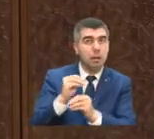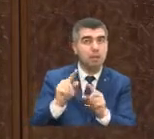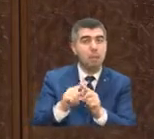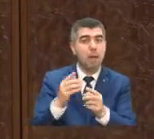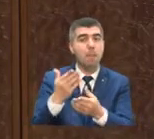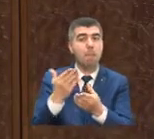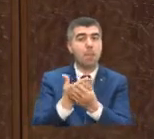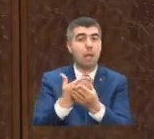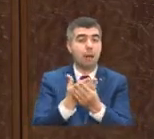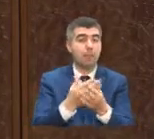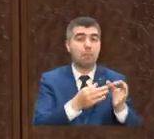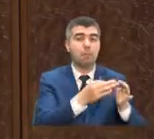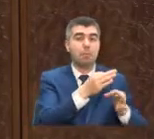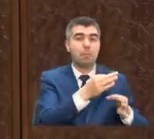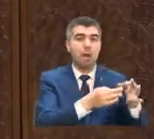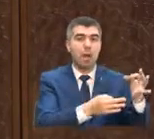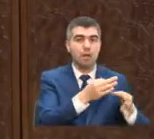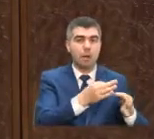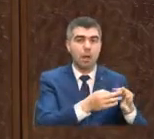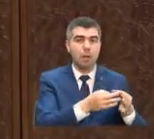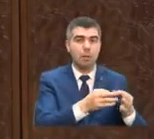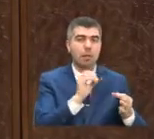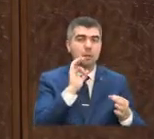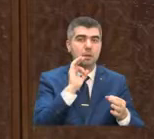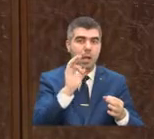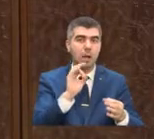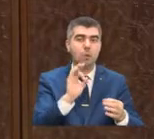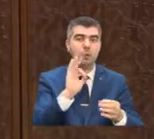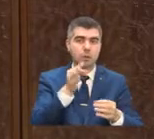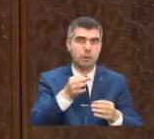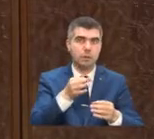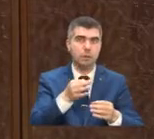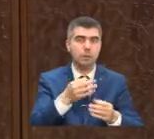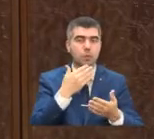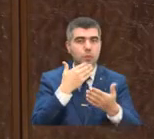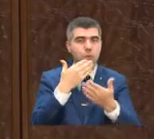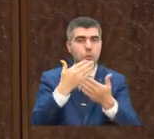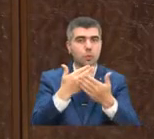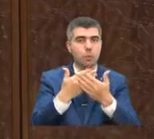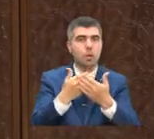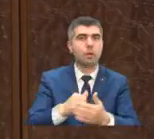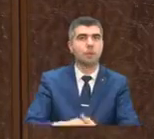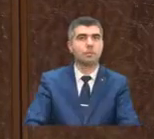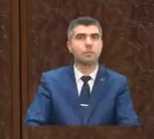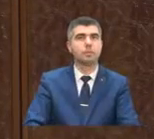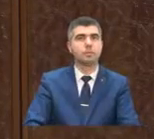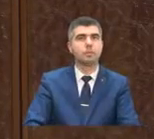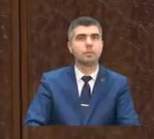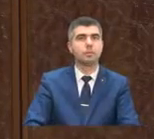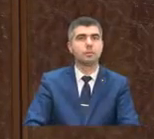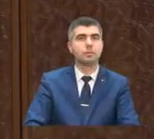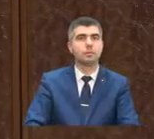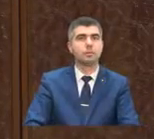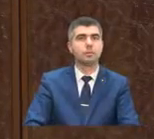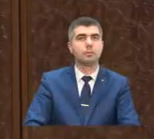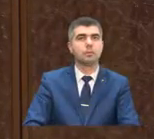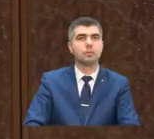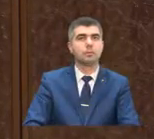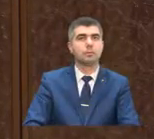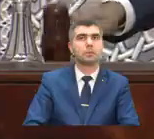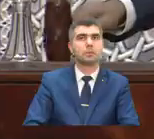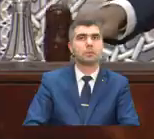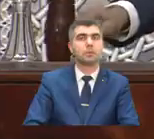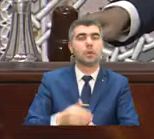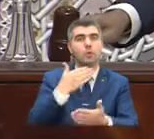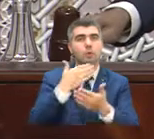القضاء وأنتم كنتم المدافعين عن استقلالية القضاء. شكرا سيد النائب المحترم. وشكرا لكم سيد الوزير.